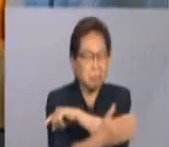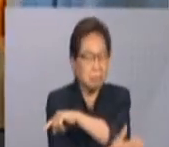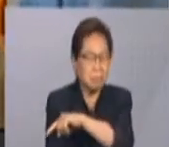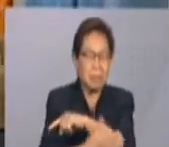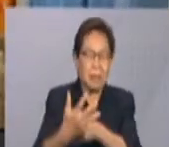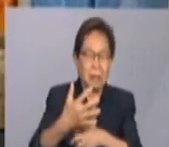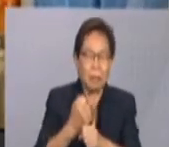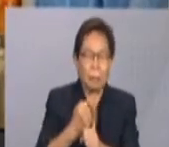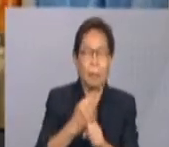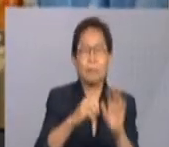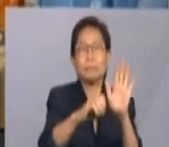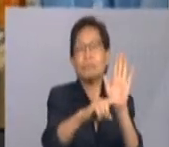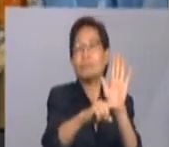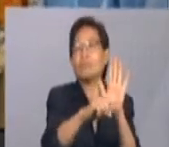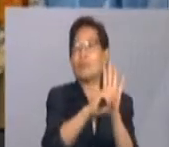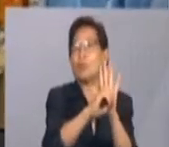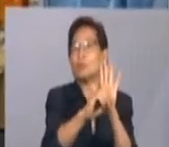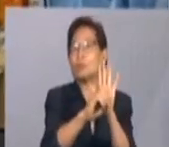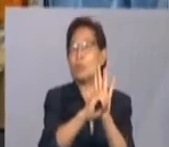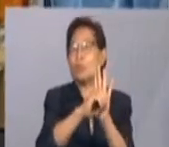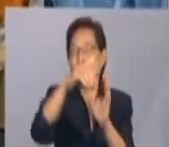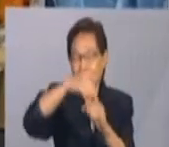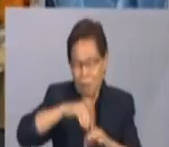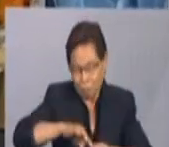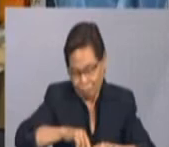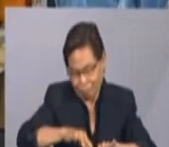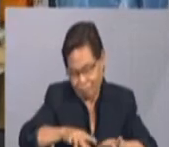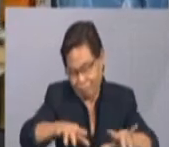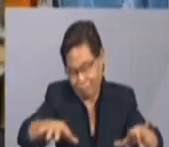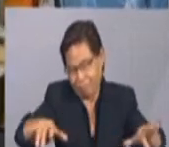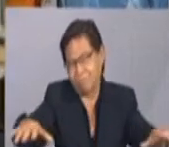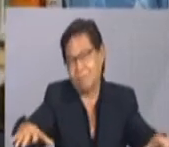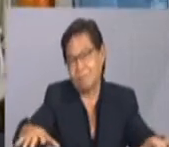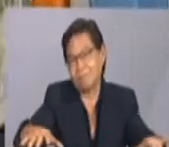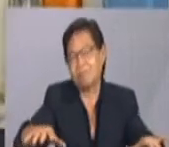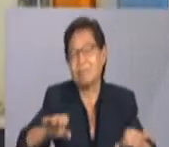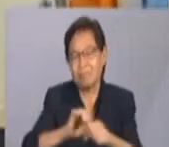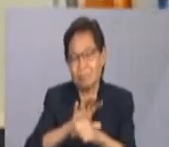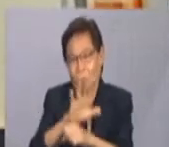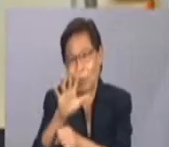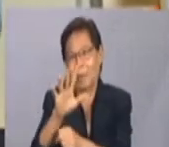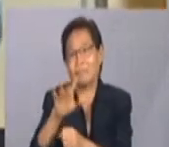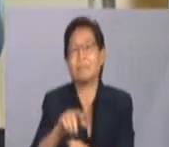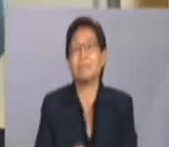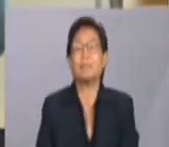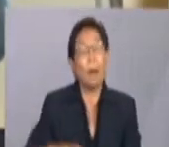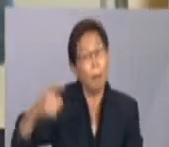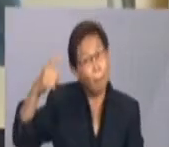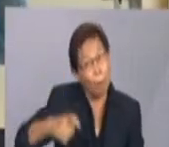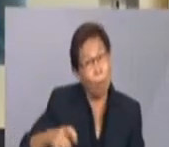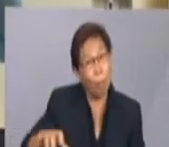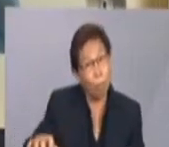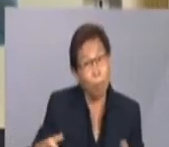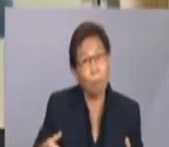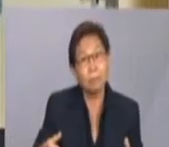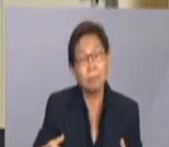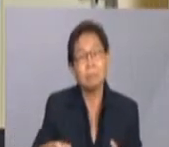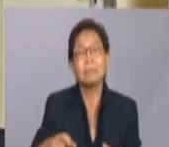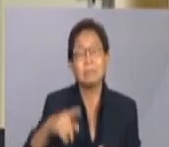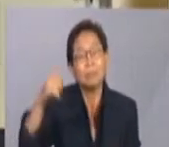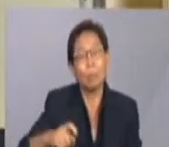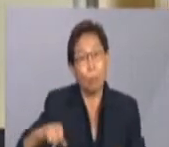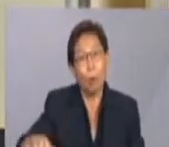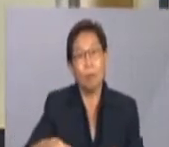angka sifar dalam jangkitan koobits mablas yang perlu dilakukan ialah